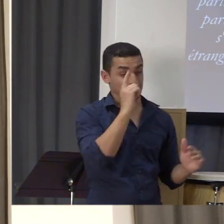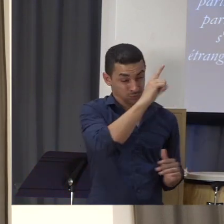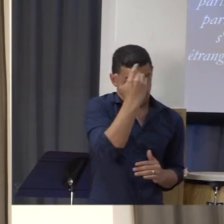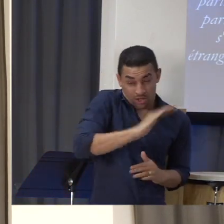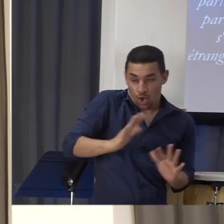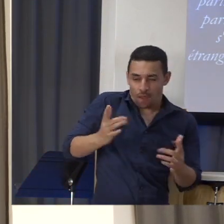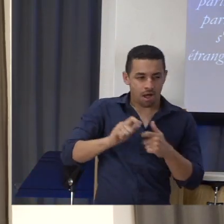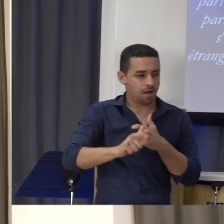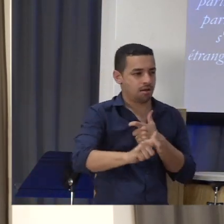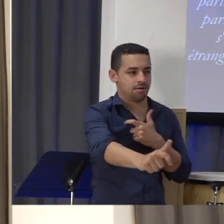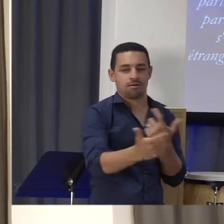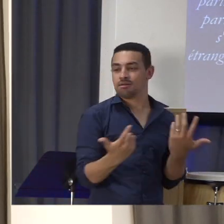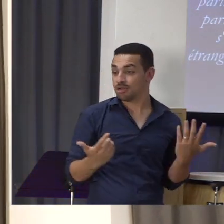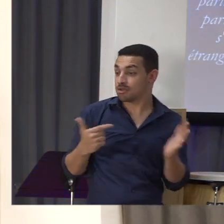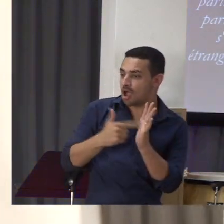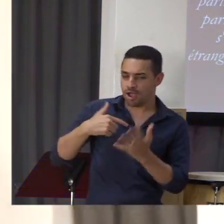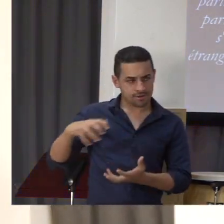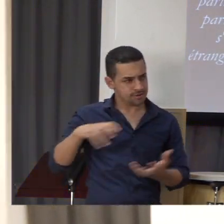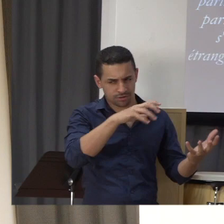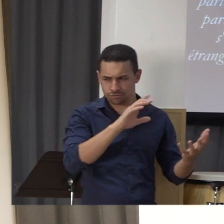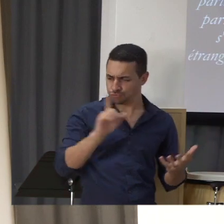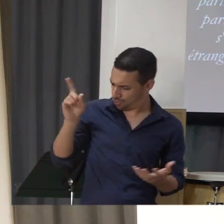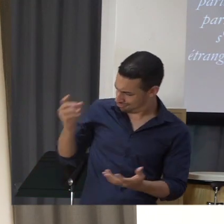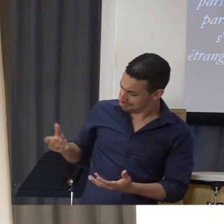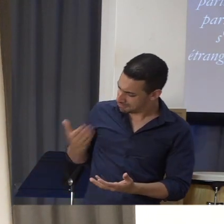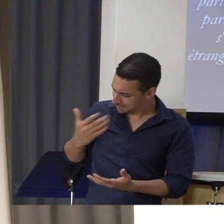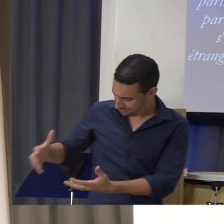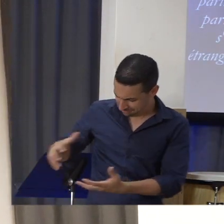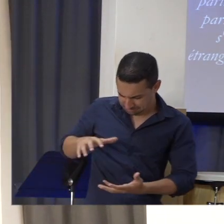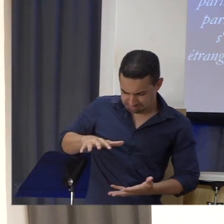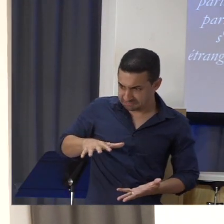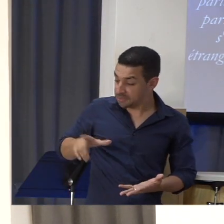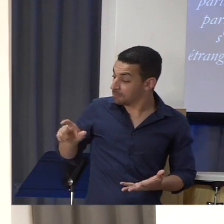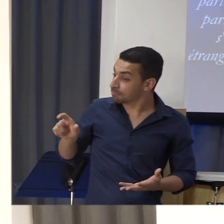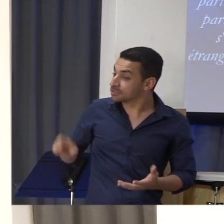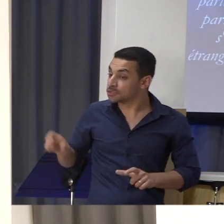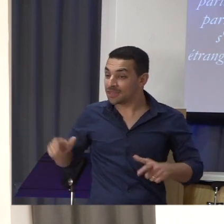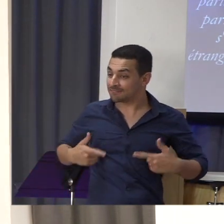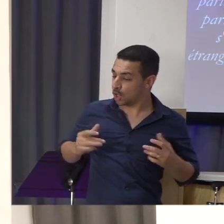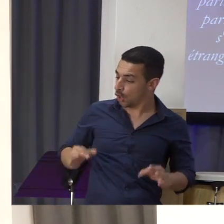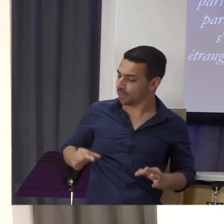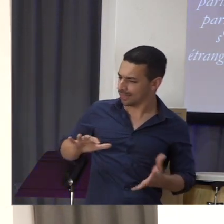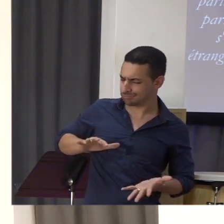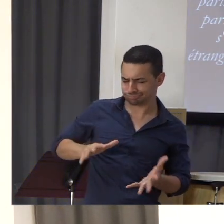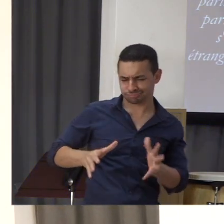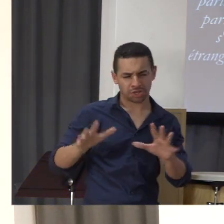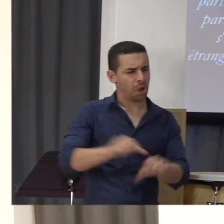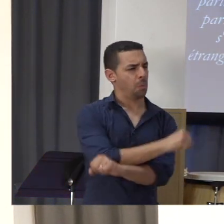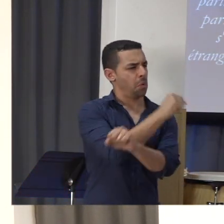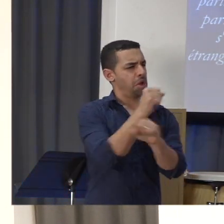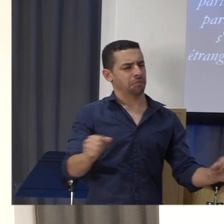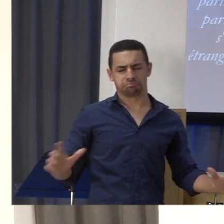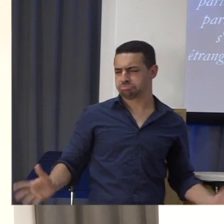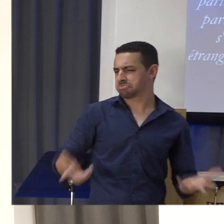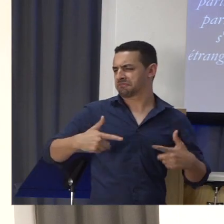faire. Et quand on arrive entre les mains du Seigneur, Dieu transforme des histoires ordinaires en parcours extraordinaires. Abraham